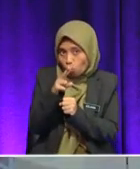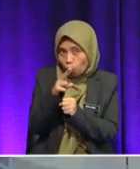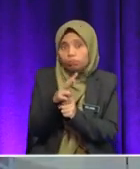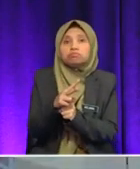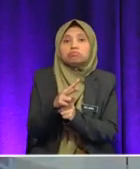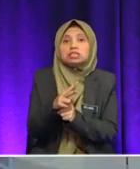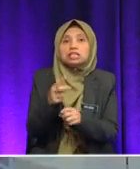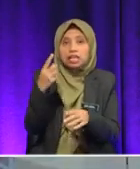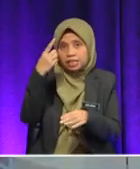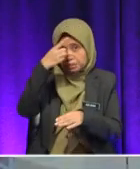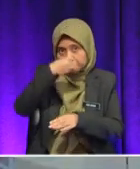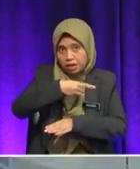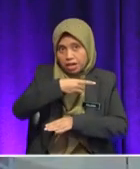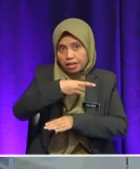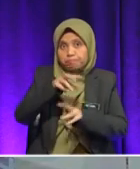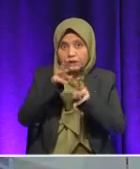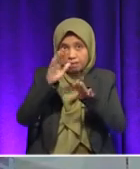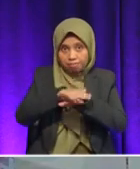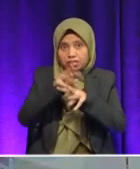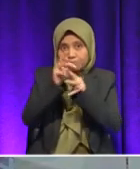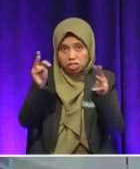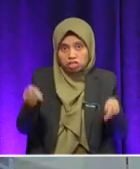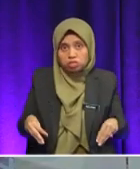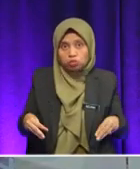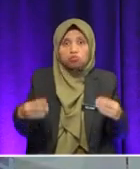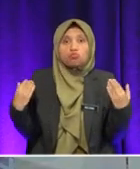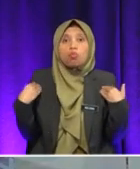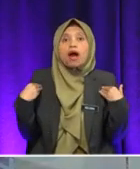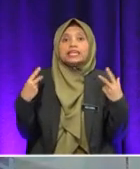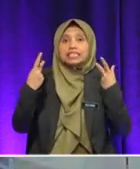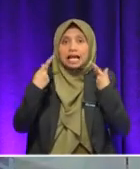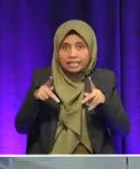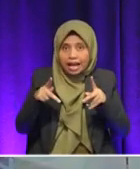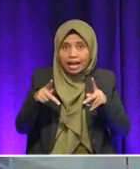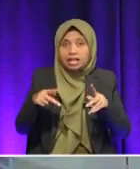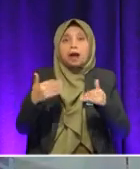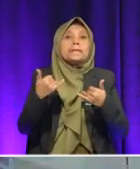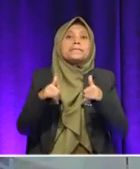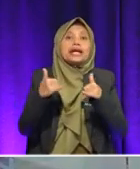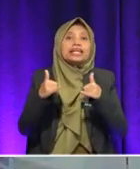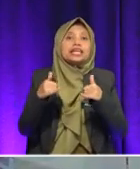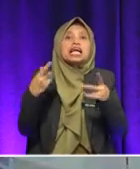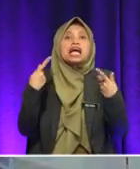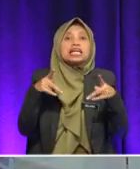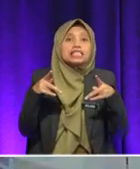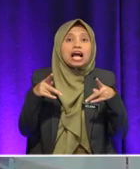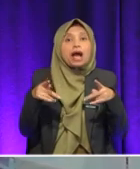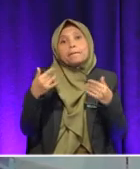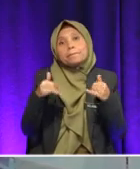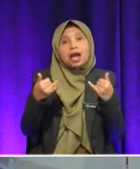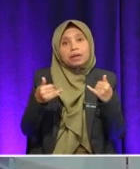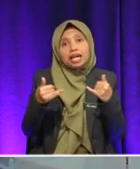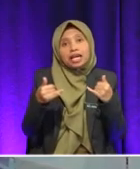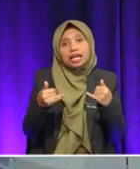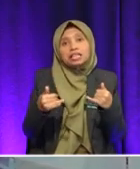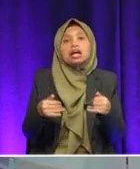dekat depan nih ah Cik gua udah buatkan satu kedai mainan ini